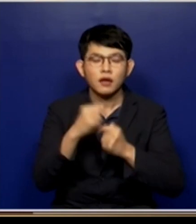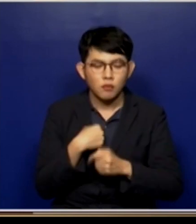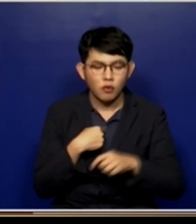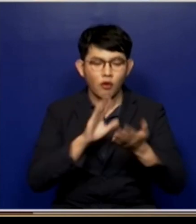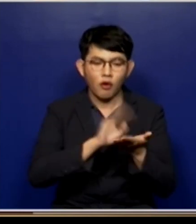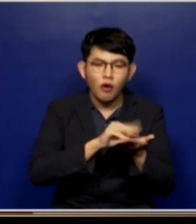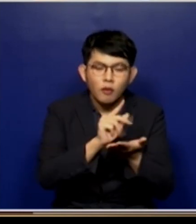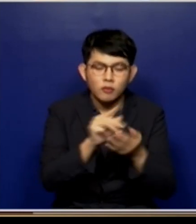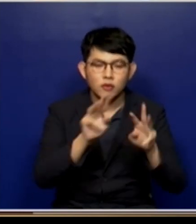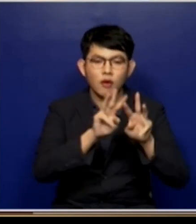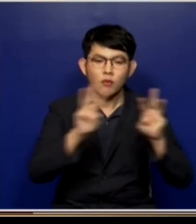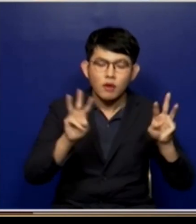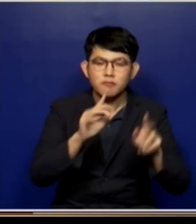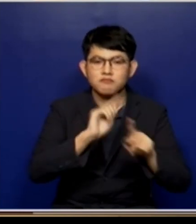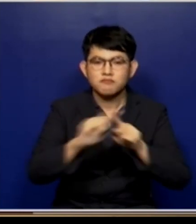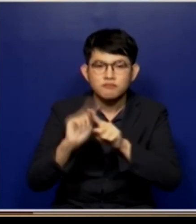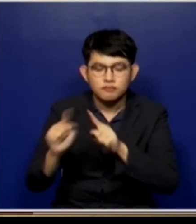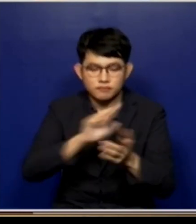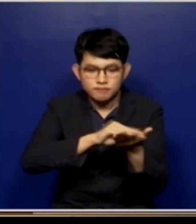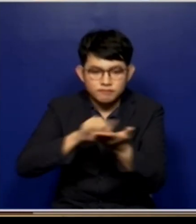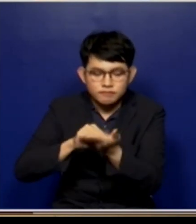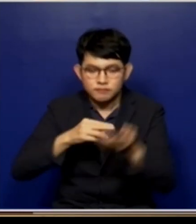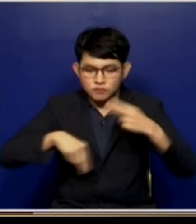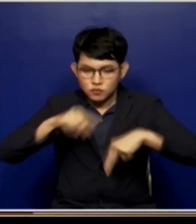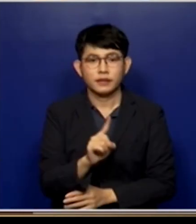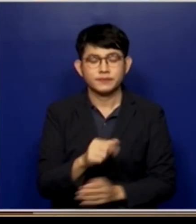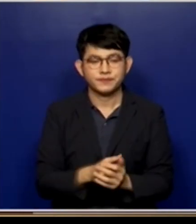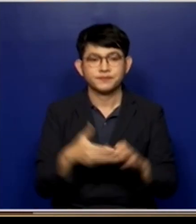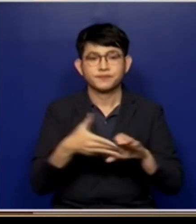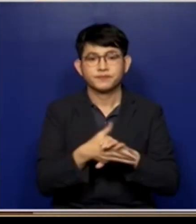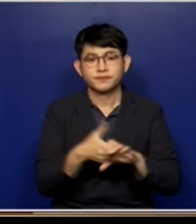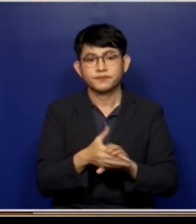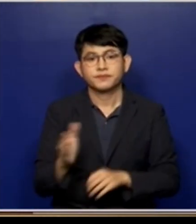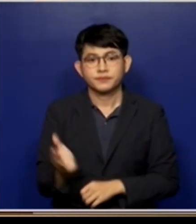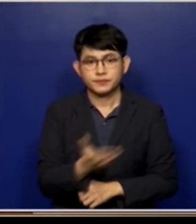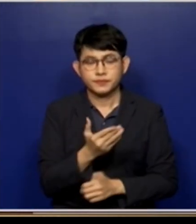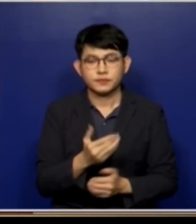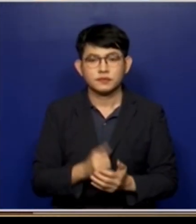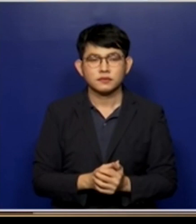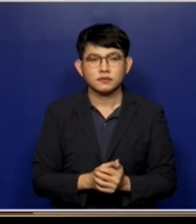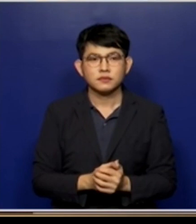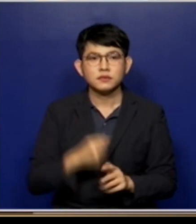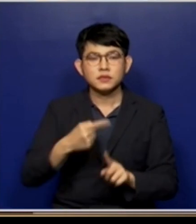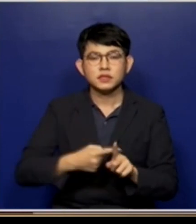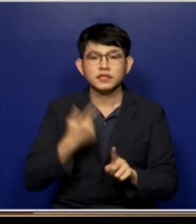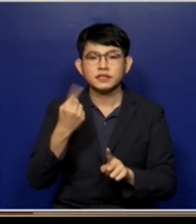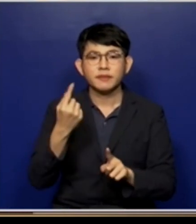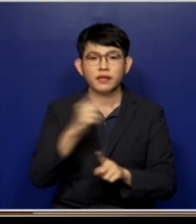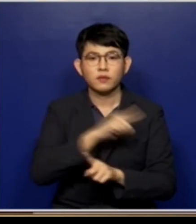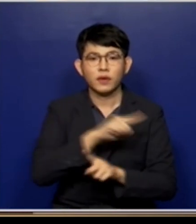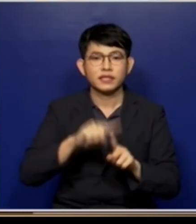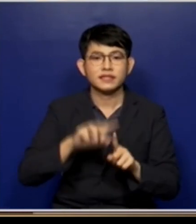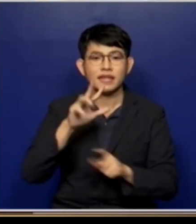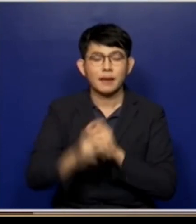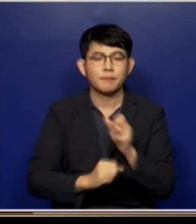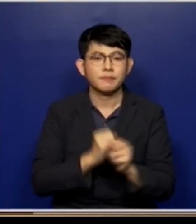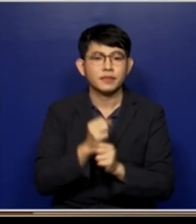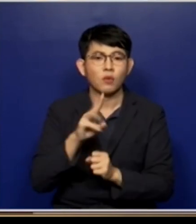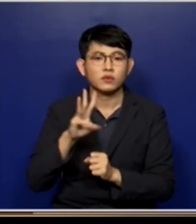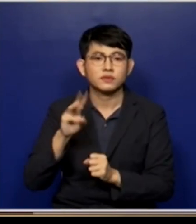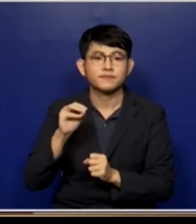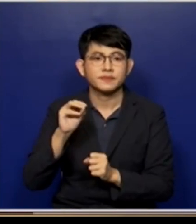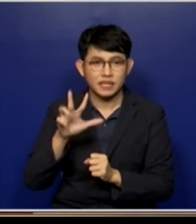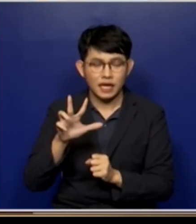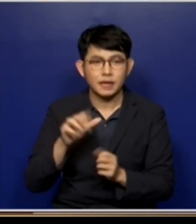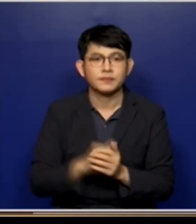ทั้งจากเว็บไซต์ต่างๆและตรวจสอบกับหน่วยงานที่เกี่ยวข้องพบว่าวันที่ 3พฤศจิกายนค่ะ2513